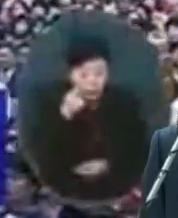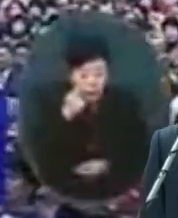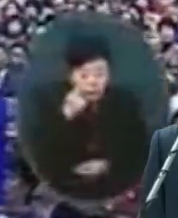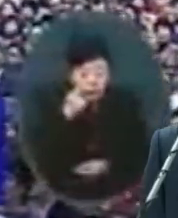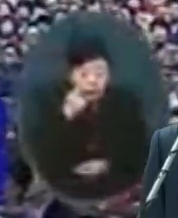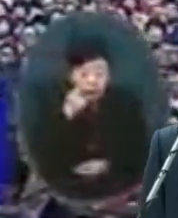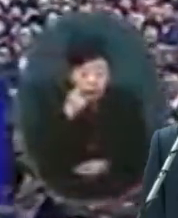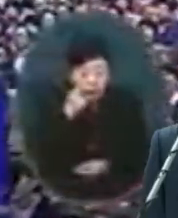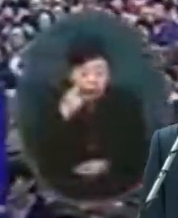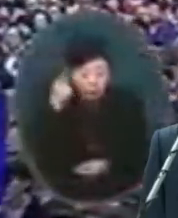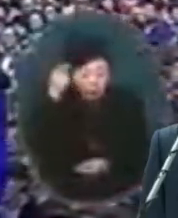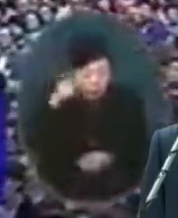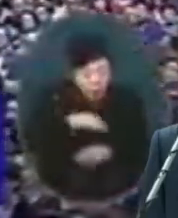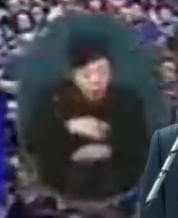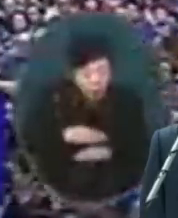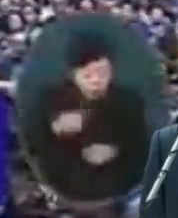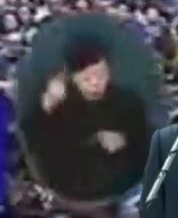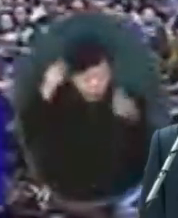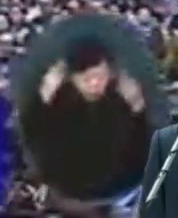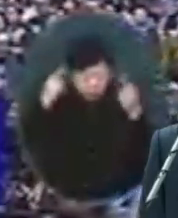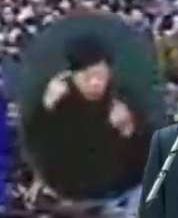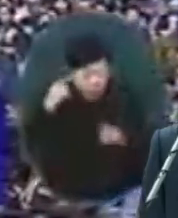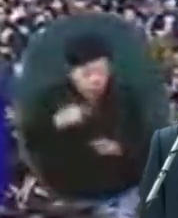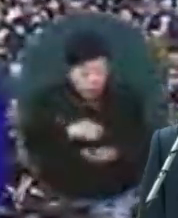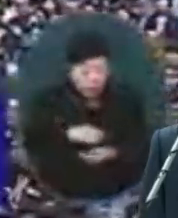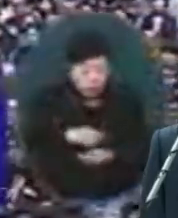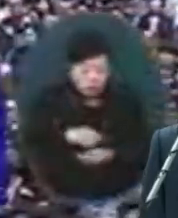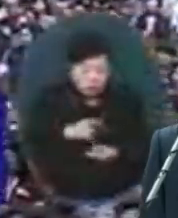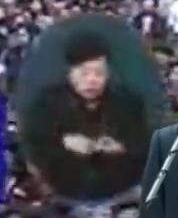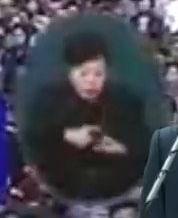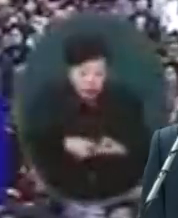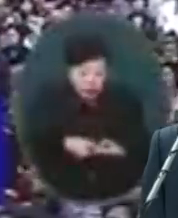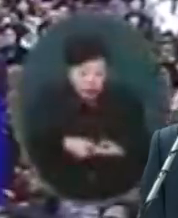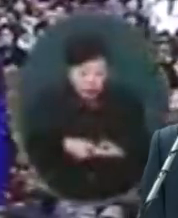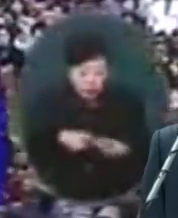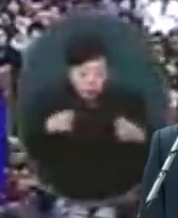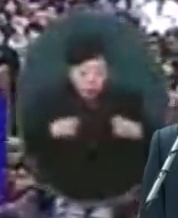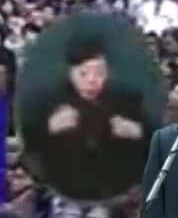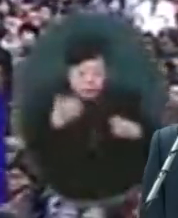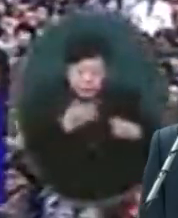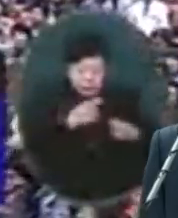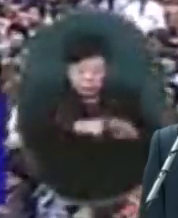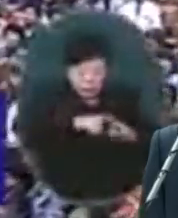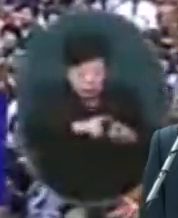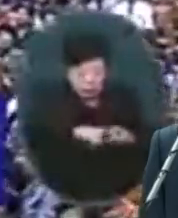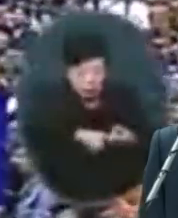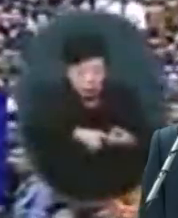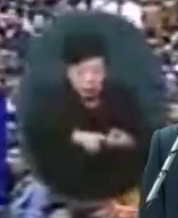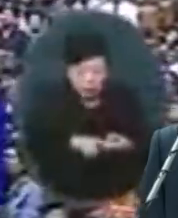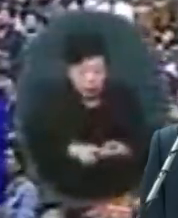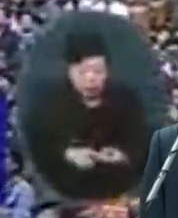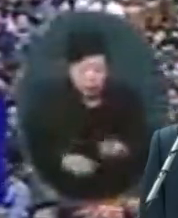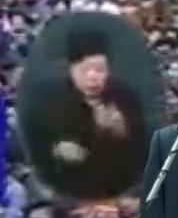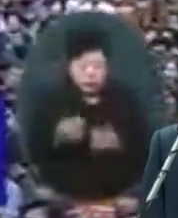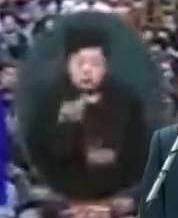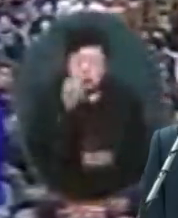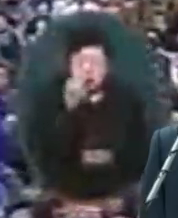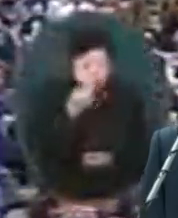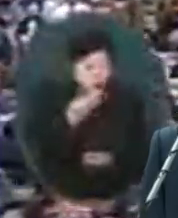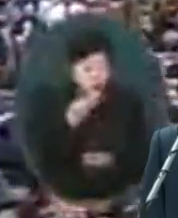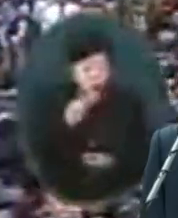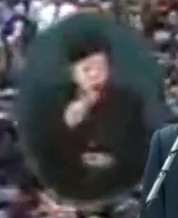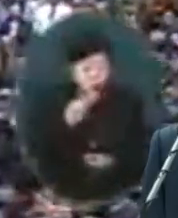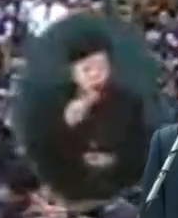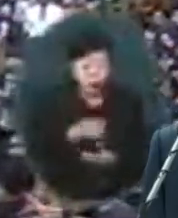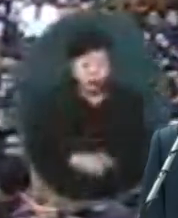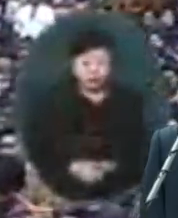못하였고 머리털도 그을르지 아니하였고 그듯 빛도 변하지 아니하였고 불탄 냄새도 없었습니다.